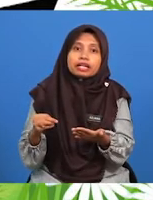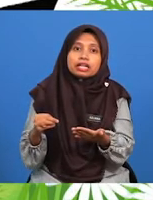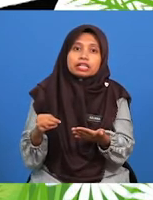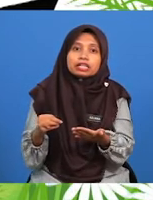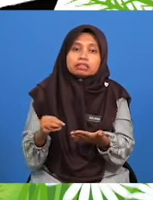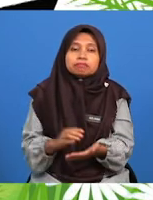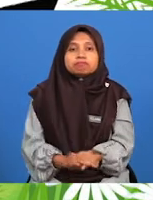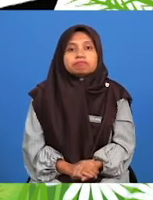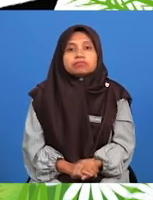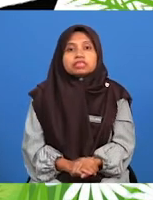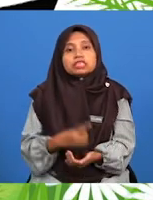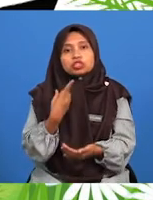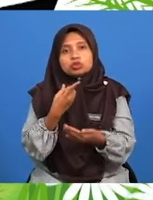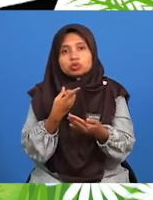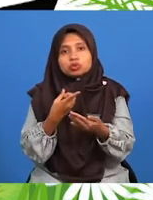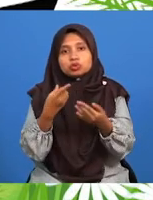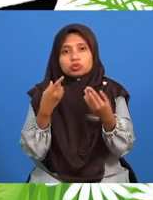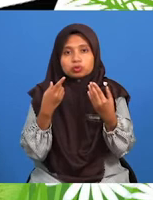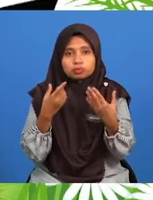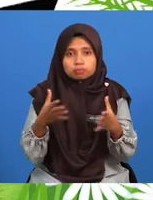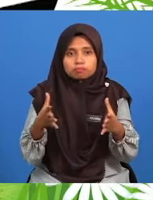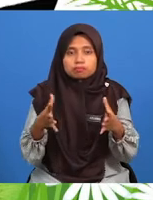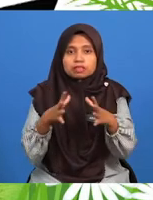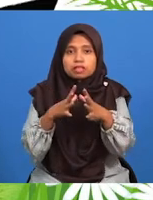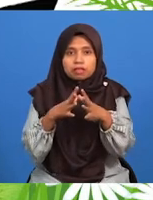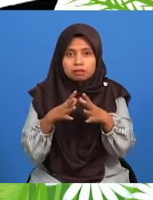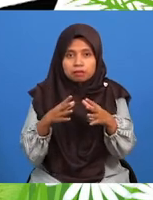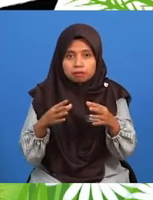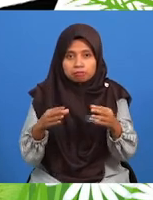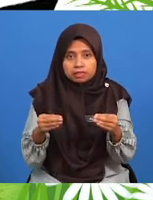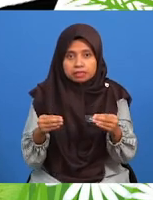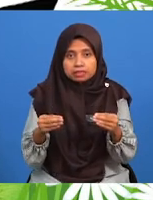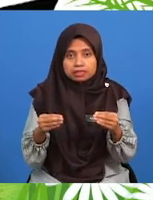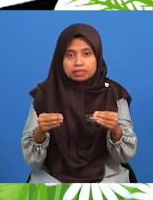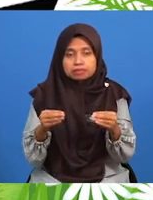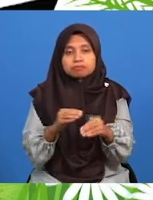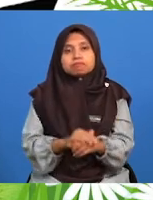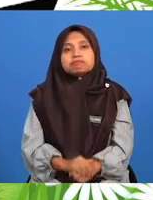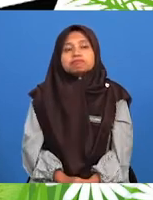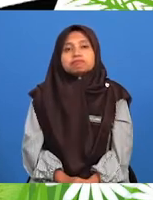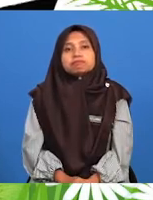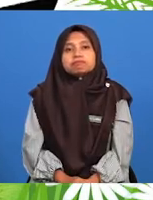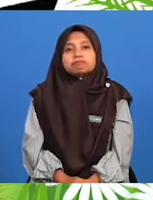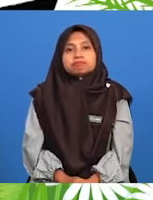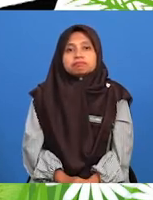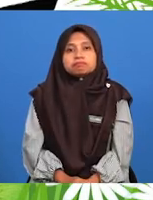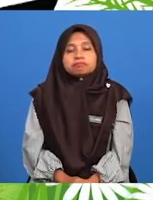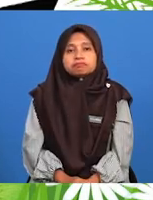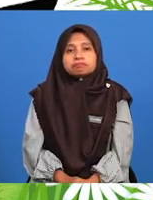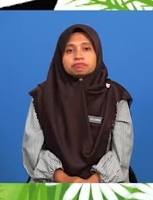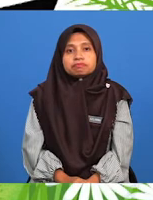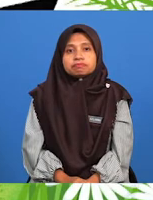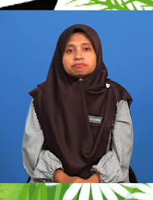pelayaran kapal Ukhuwatut Tabarruat bagi akad tabarruk al-hibah, Al-Wadi'ah dan Al-Qardu telah